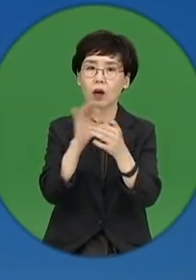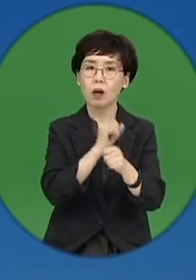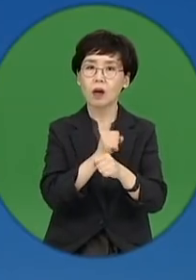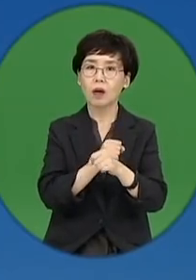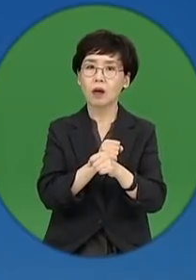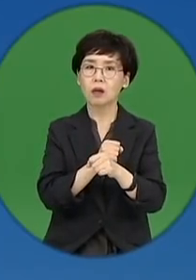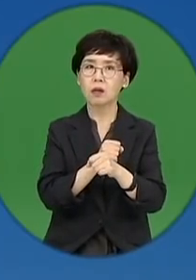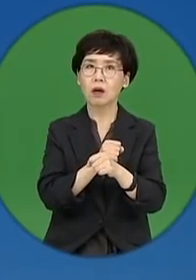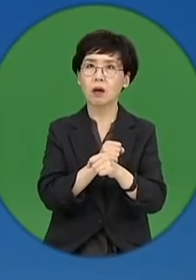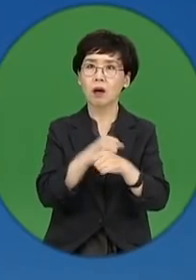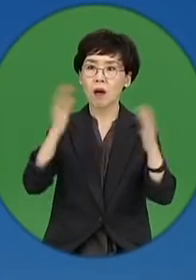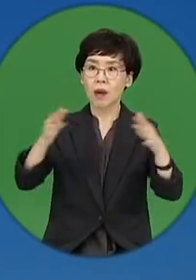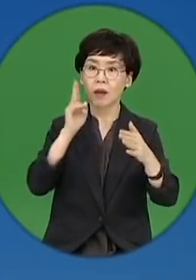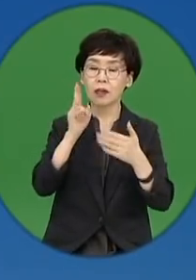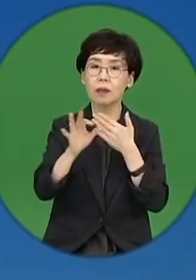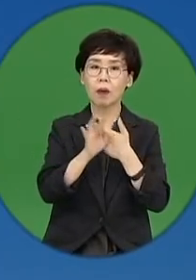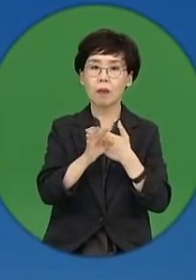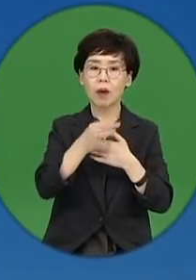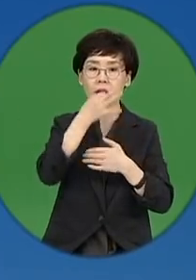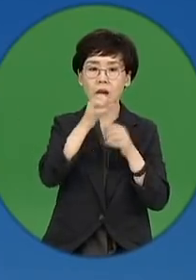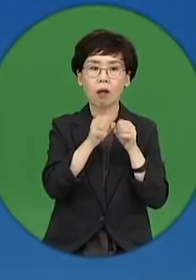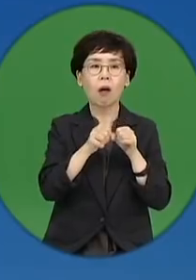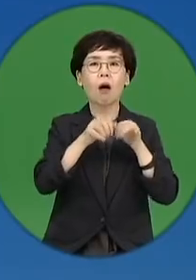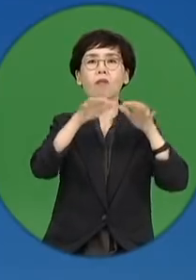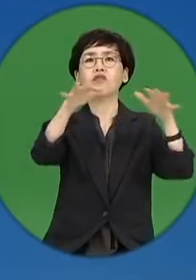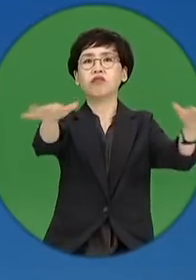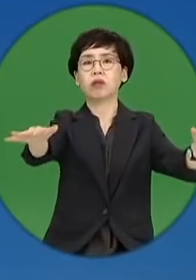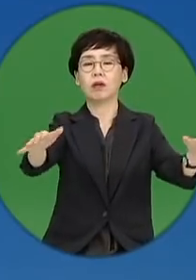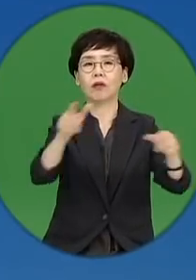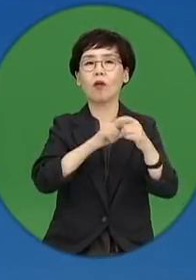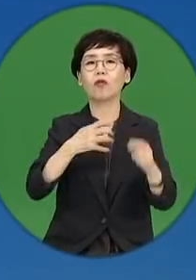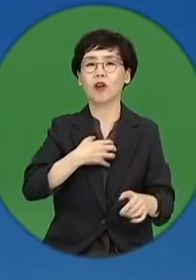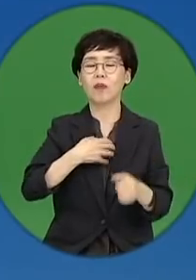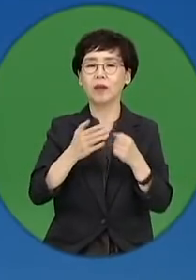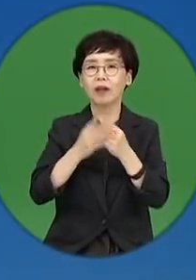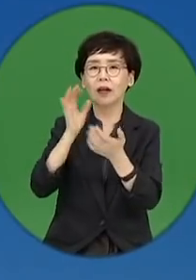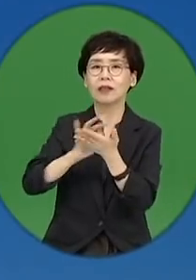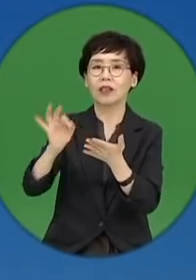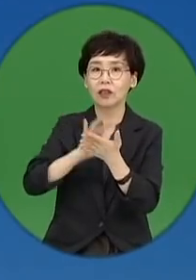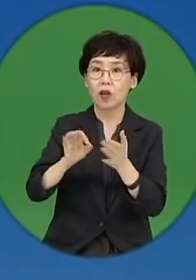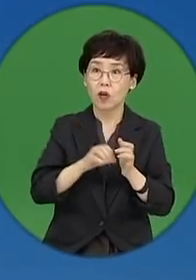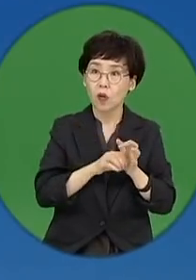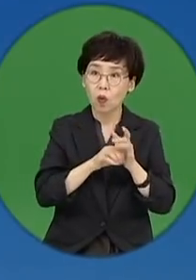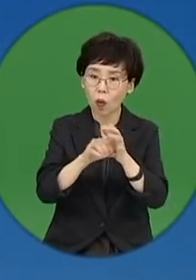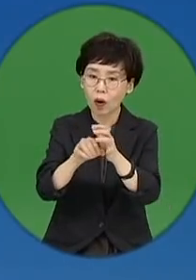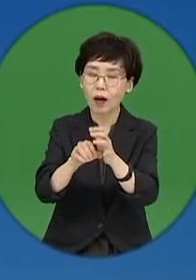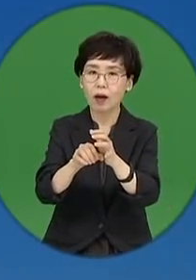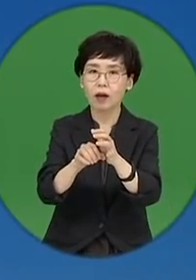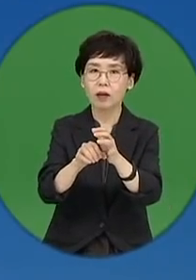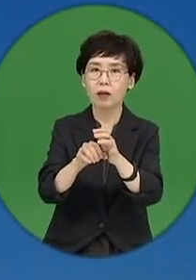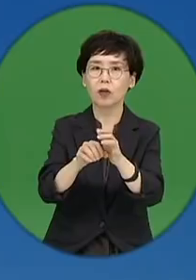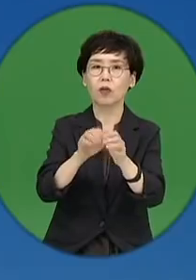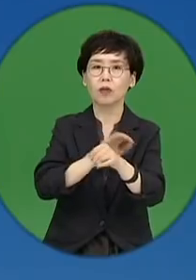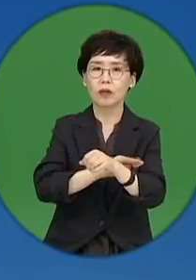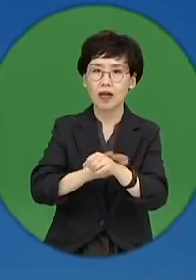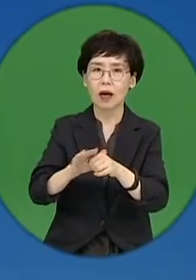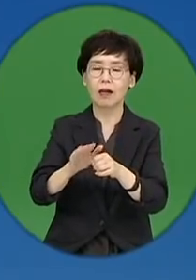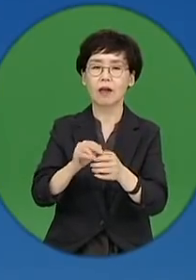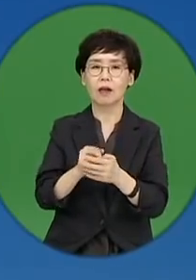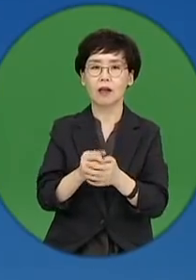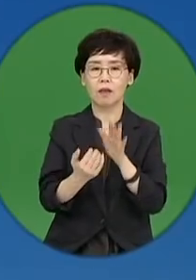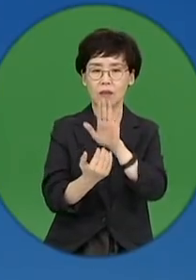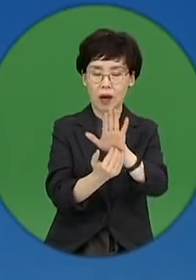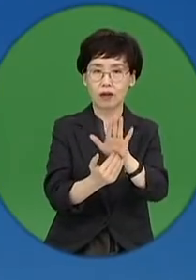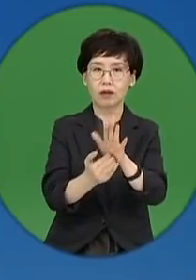비말이 더 멀리까지 날아갈 수가 있습니다. 아이고, 예. 그거 좀 신경을 써서 이 코로나 규칙을 좀 잘 지켜주시고 또